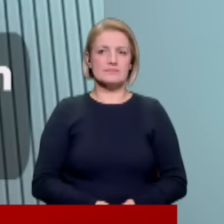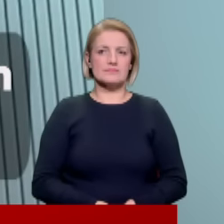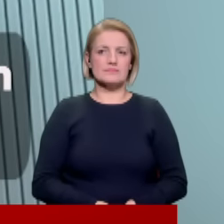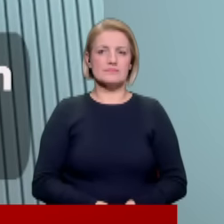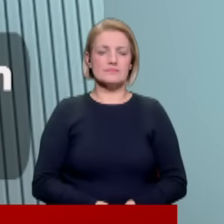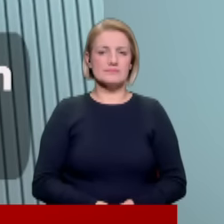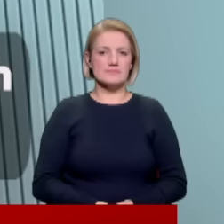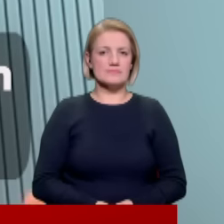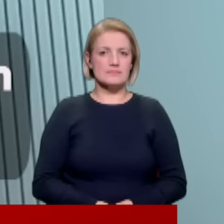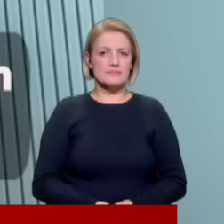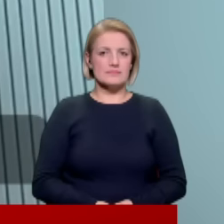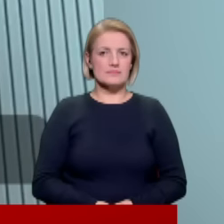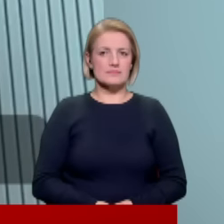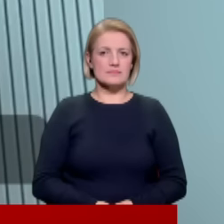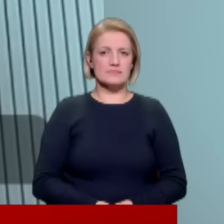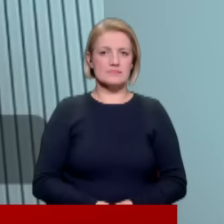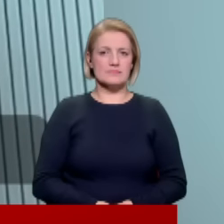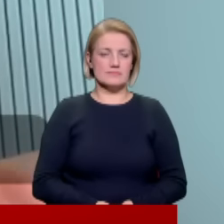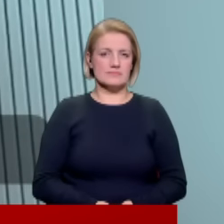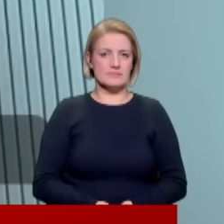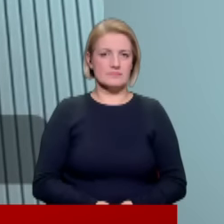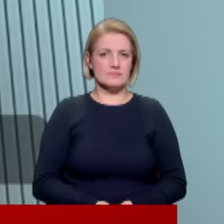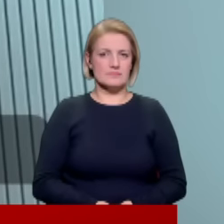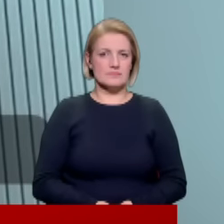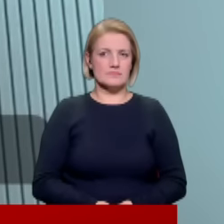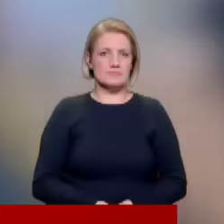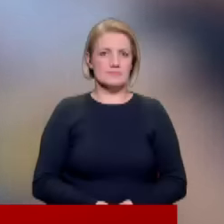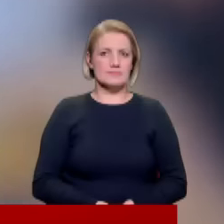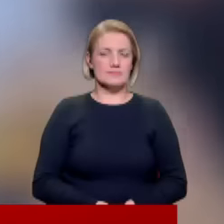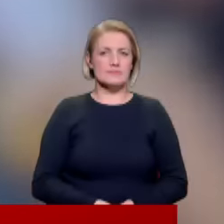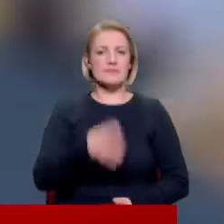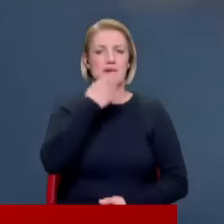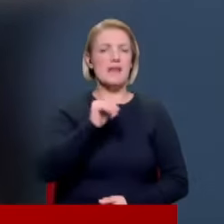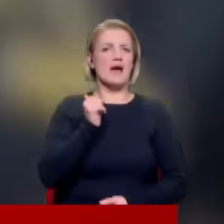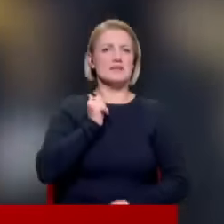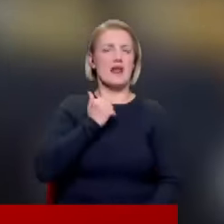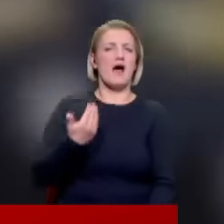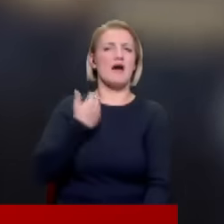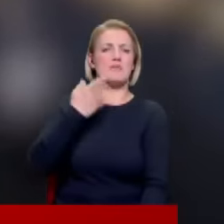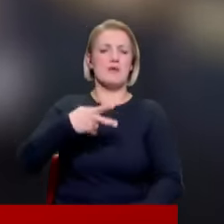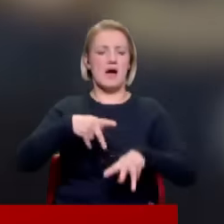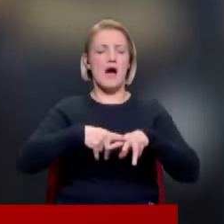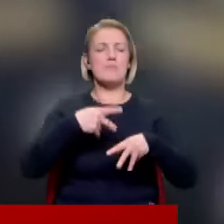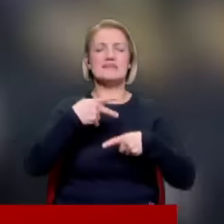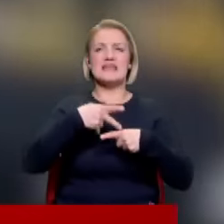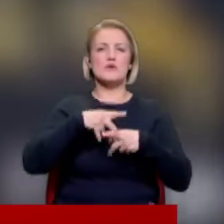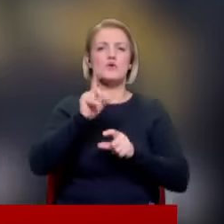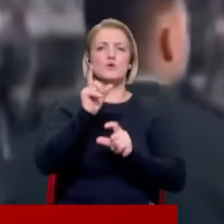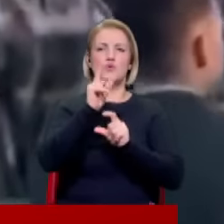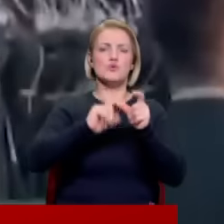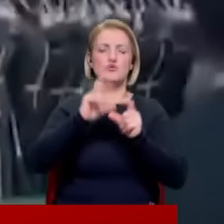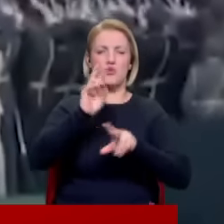Bu hukuksuzluğa Milli Savunma Bakanlığı olarak niçin göz yumdunuz? Emekli askeri hakim Ahmet Zeki Üçok, resmi